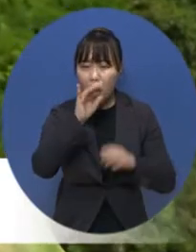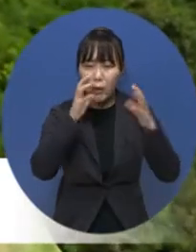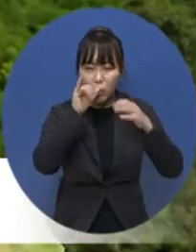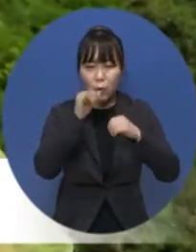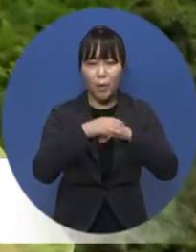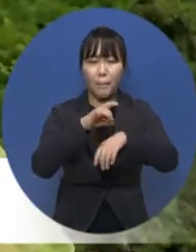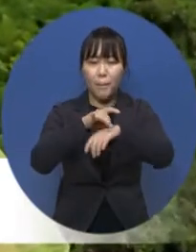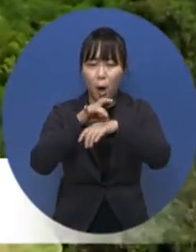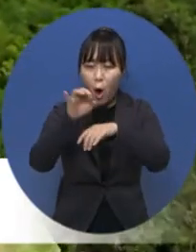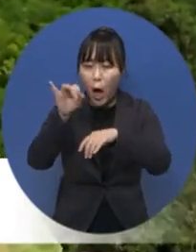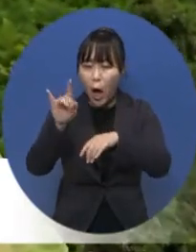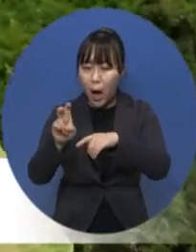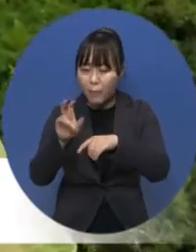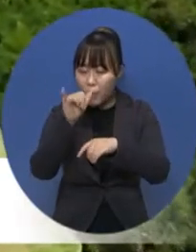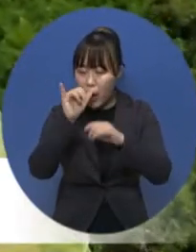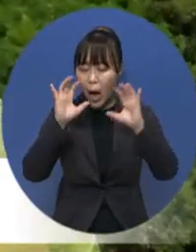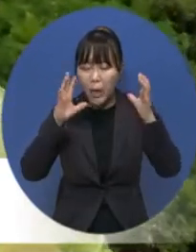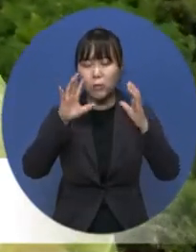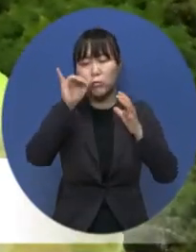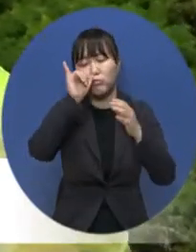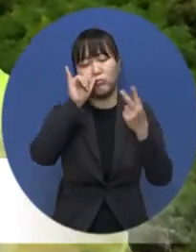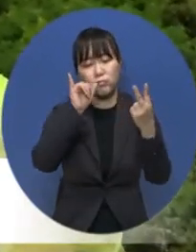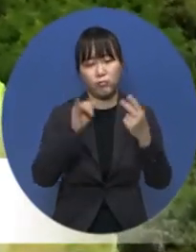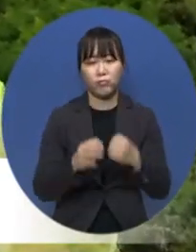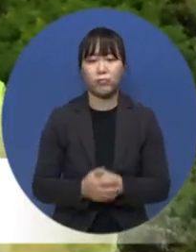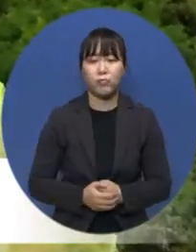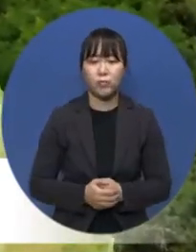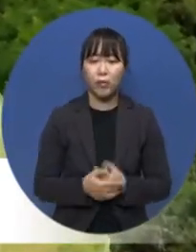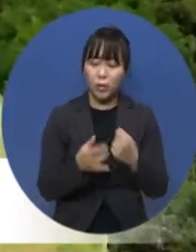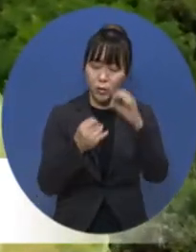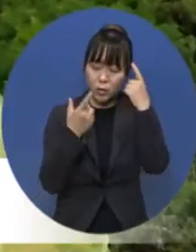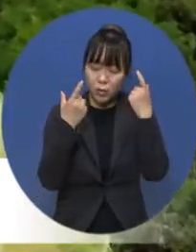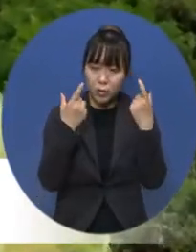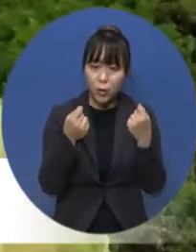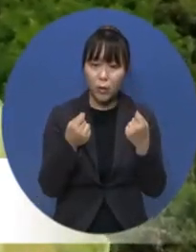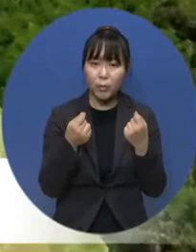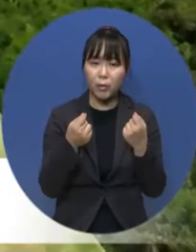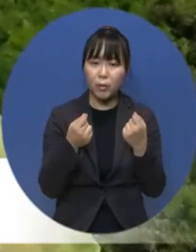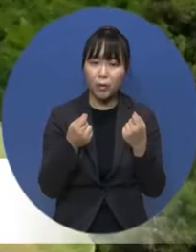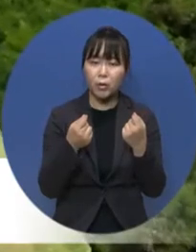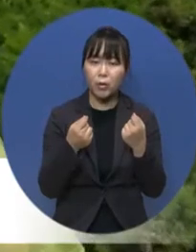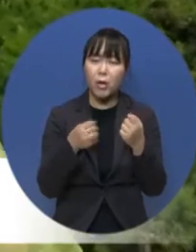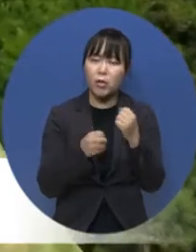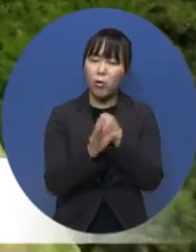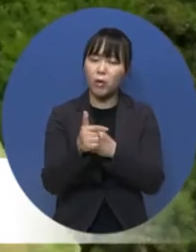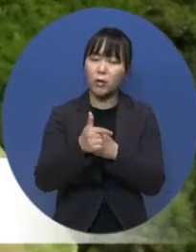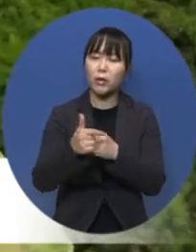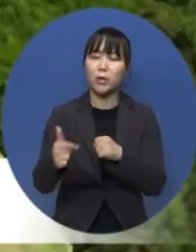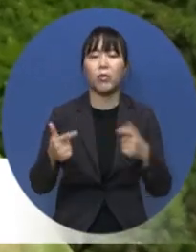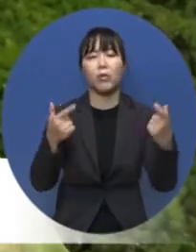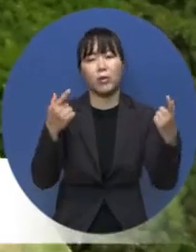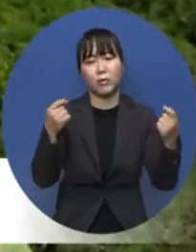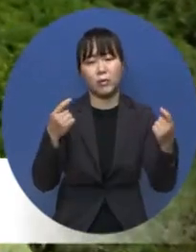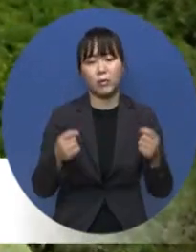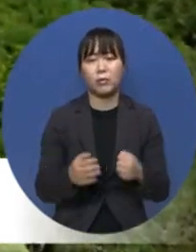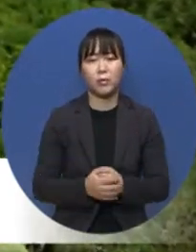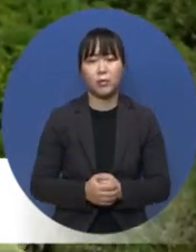걸린 아이도 두 명을 봤었거든요. 그런 걸 봤을 때 아무래도 큰 영향을 미치고 있는 것